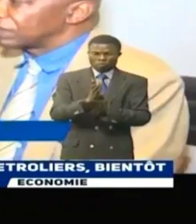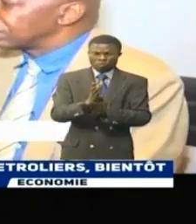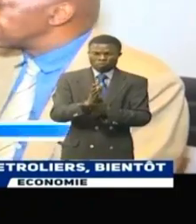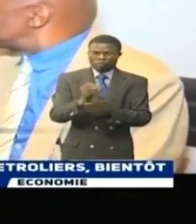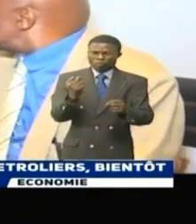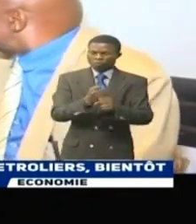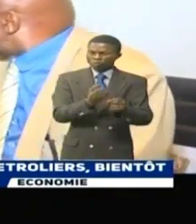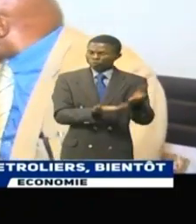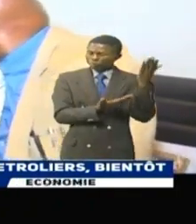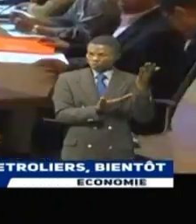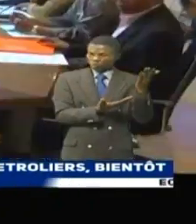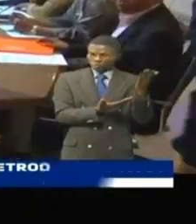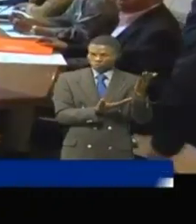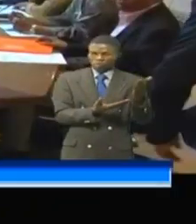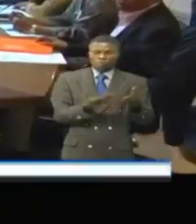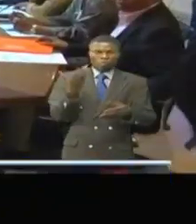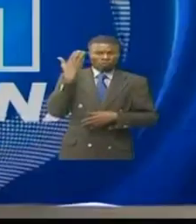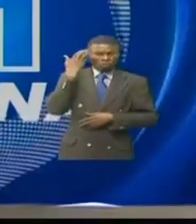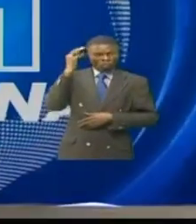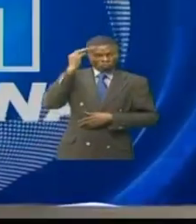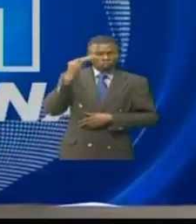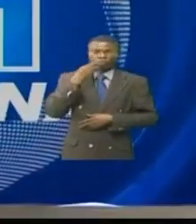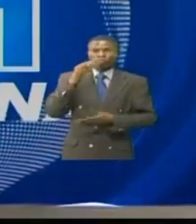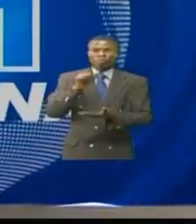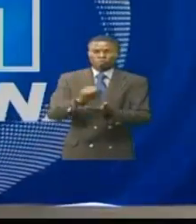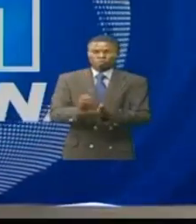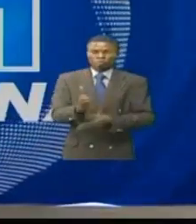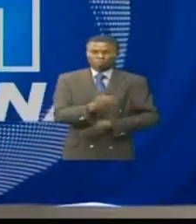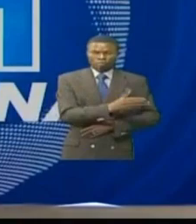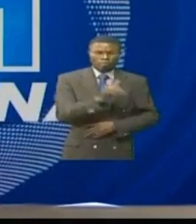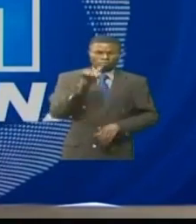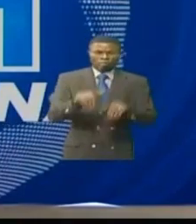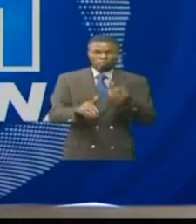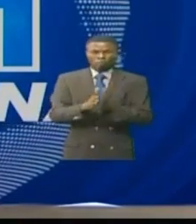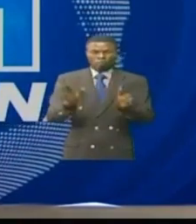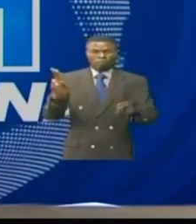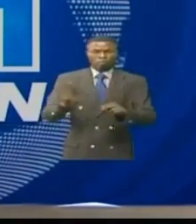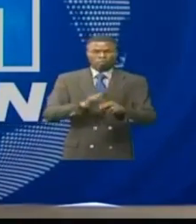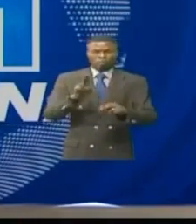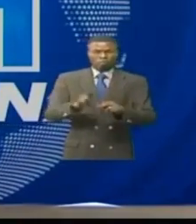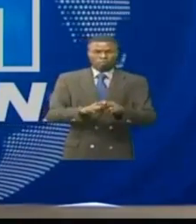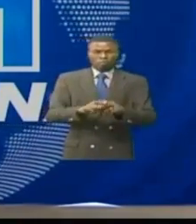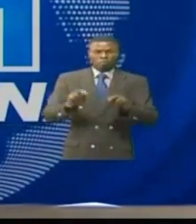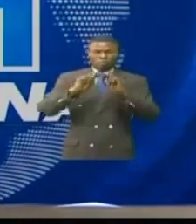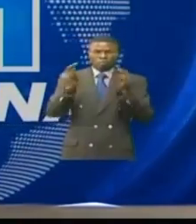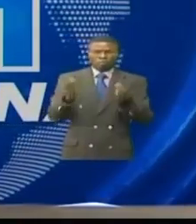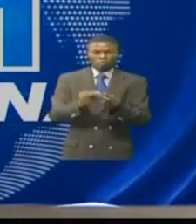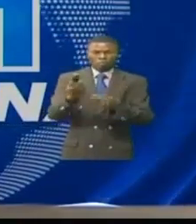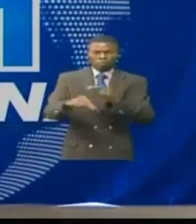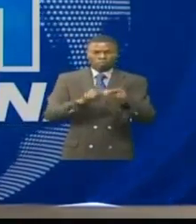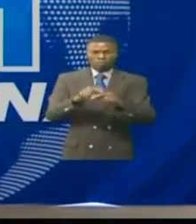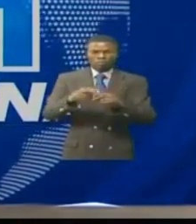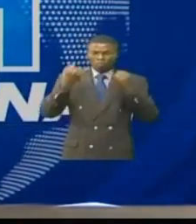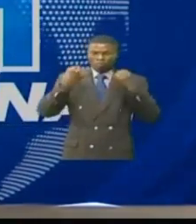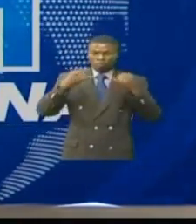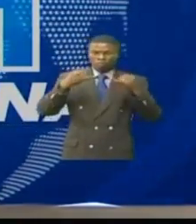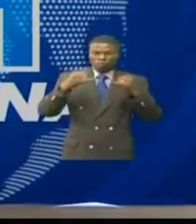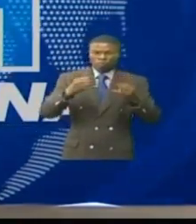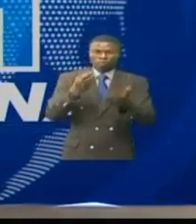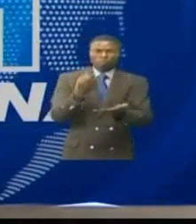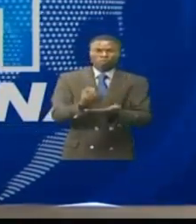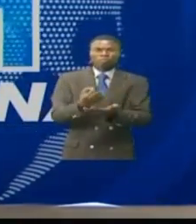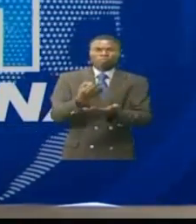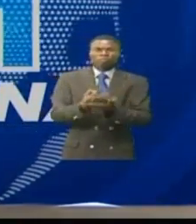un franc jeu, a dit Nicolas Kazadi. Le secrétaire exécutif de la cellule nationale de renseignement